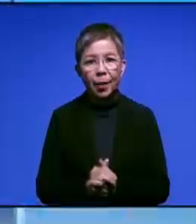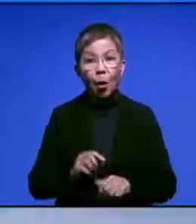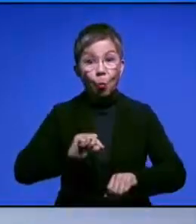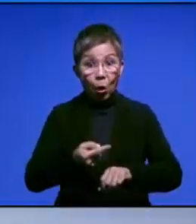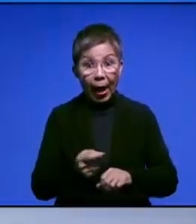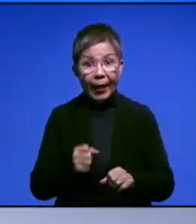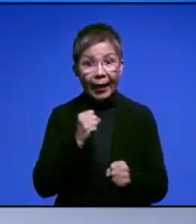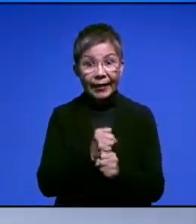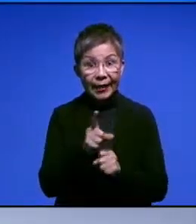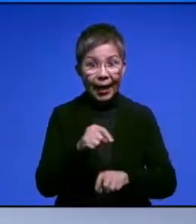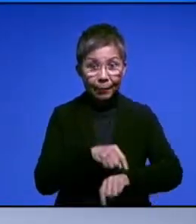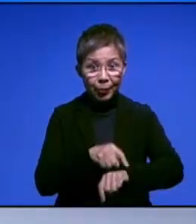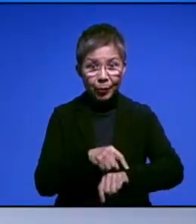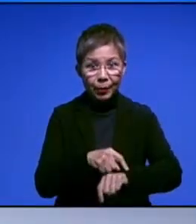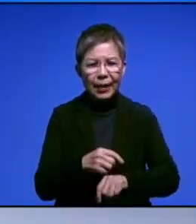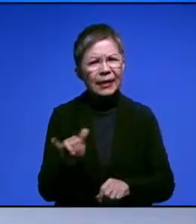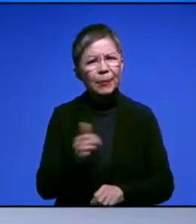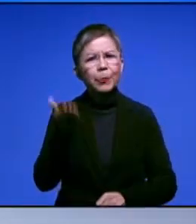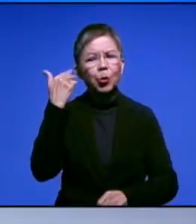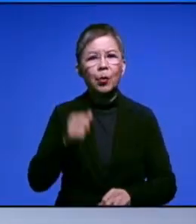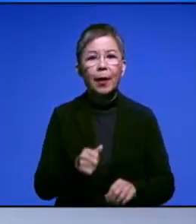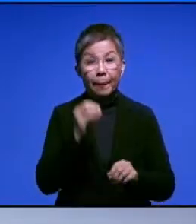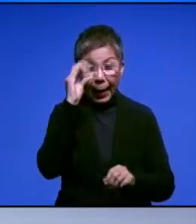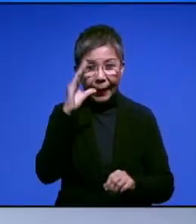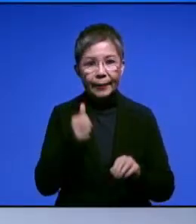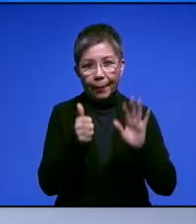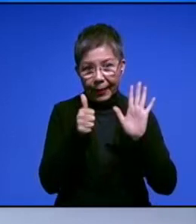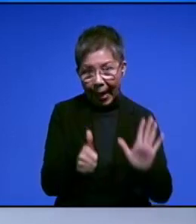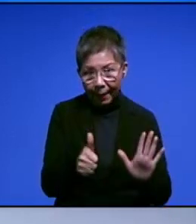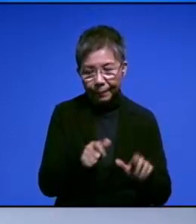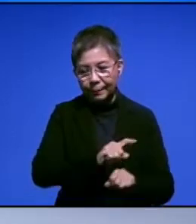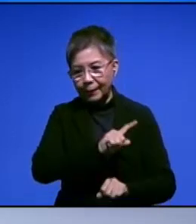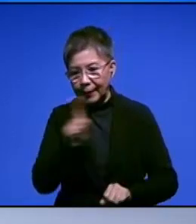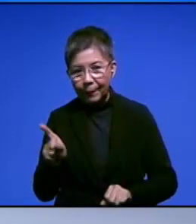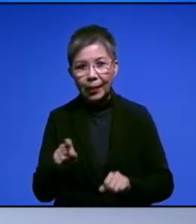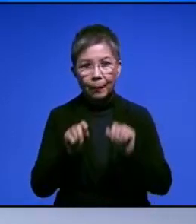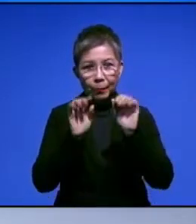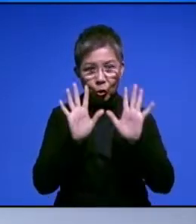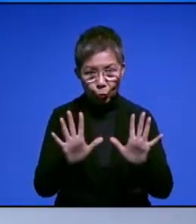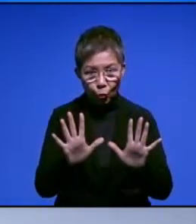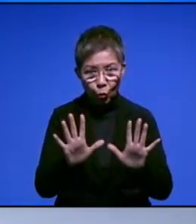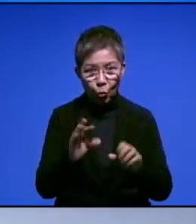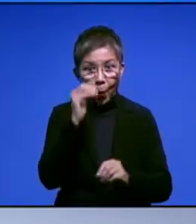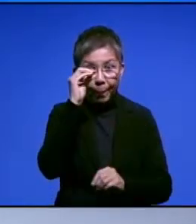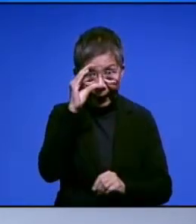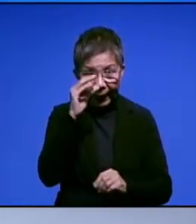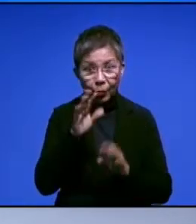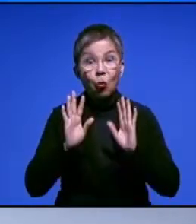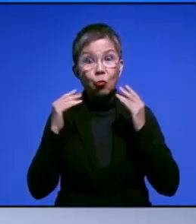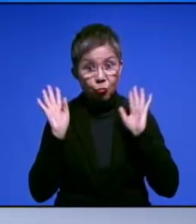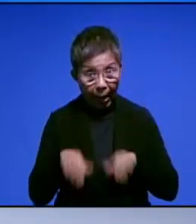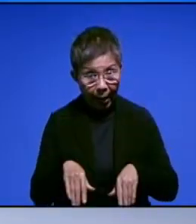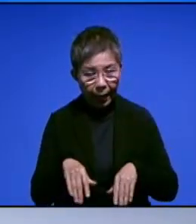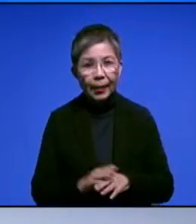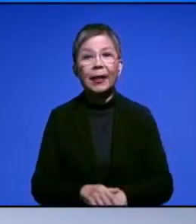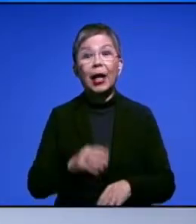ganjil-genap sama dengan sebelumnya yaitu pagi hari dimulai pukul 06.00 10.00 WIB